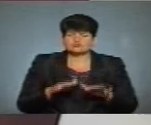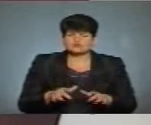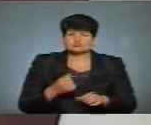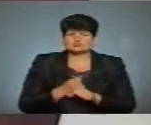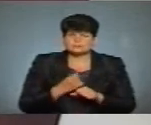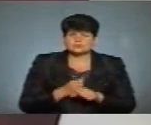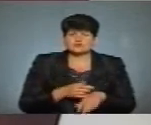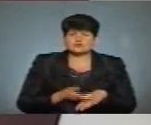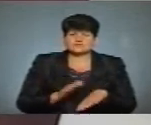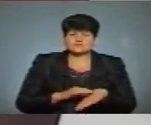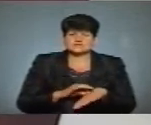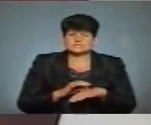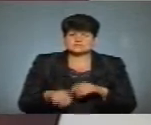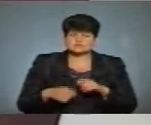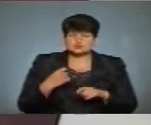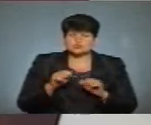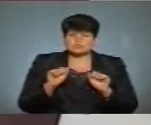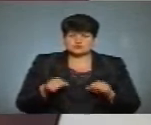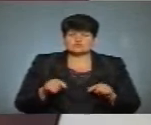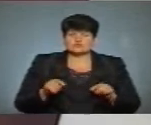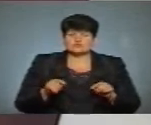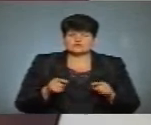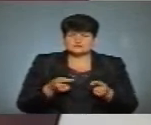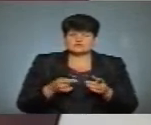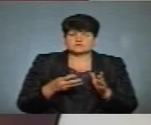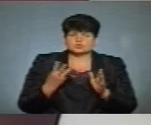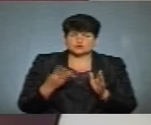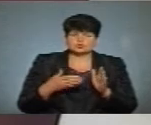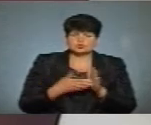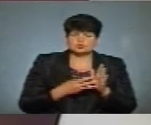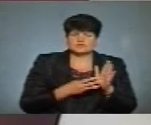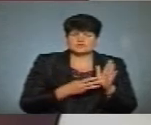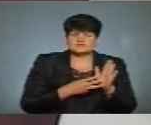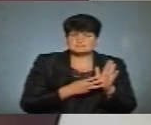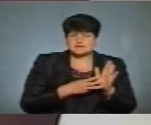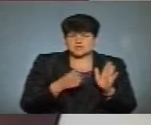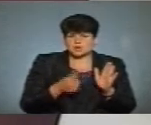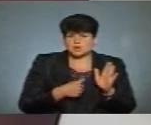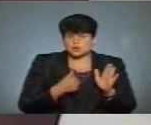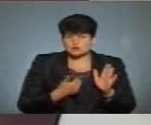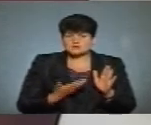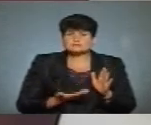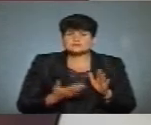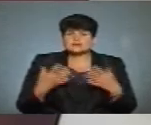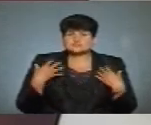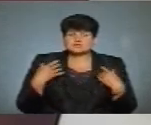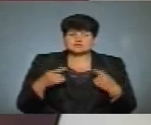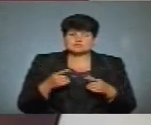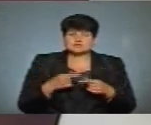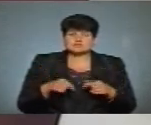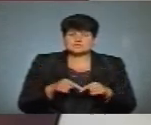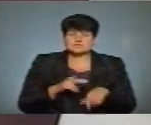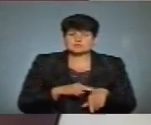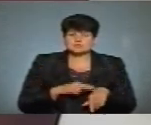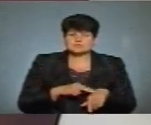ушкодження. Його можуть ув'язнити від 3 до 8 років з позбавленням водійських прав до 3 років. Начальник Тернопільського відділення поліції